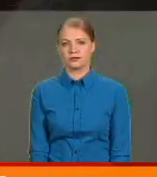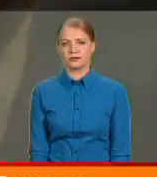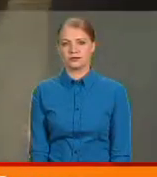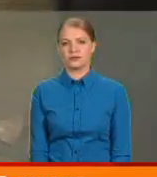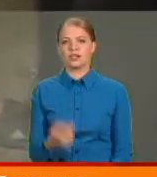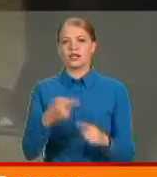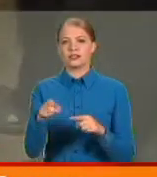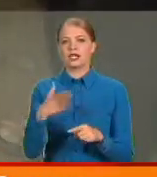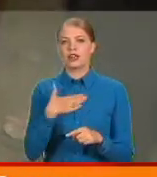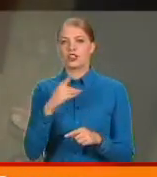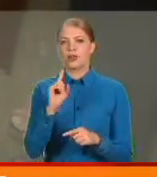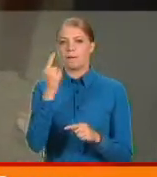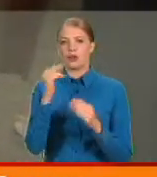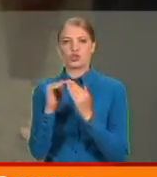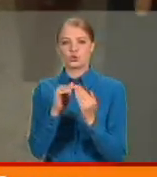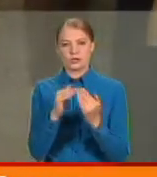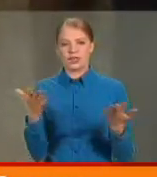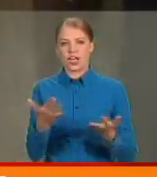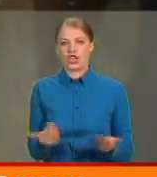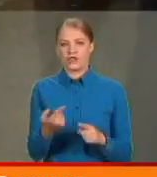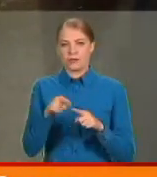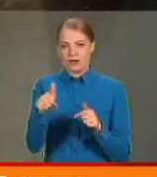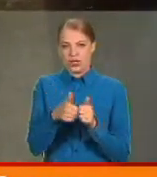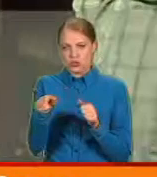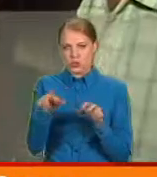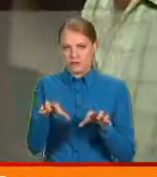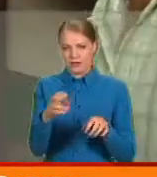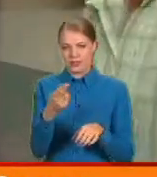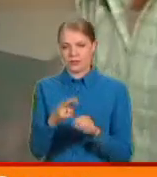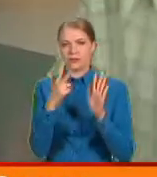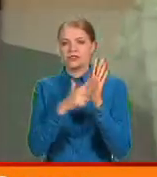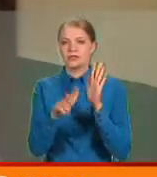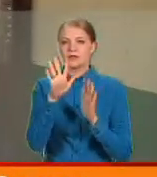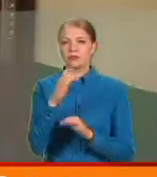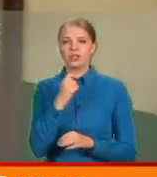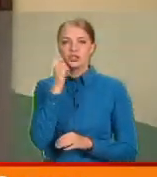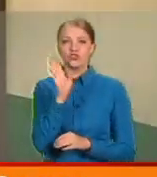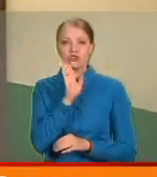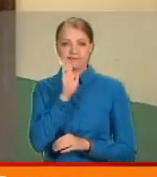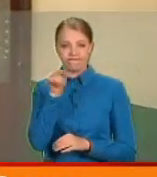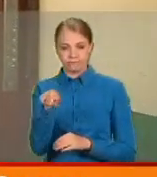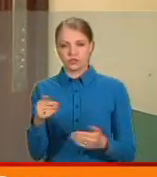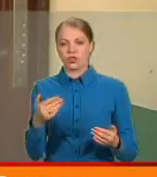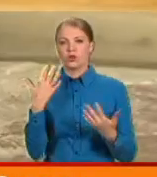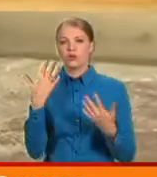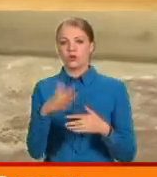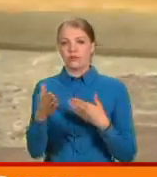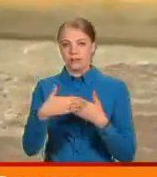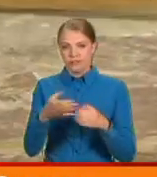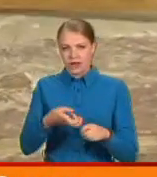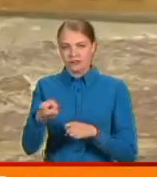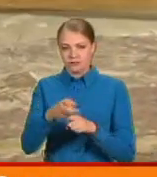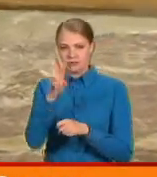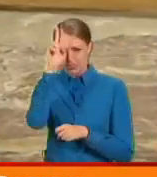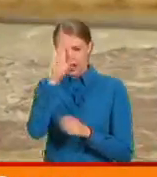Це є наша перша сусідка, яка живе біля цього звіринця. 85-річна пані Павлина жене від дверей тарганів